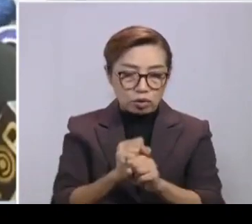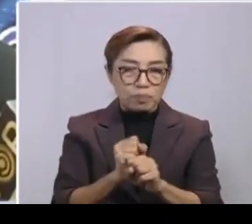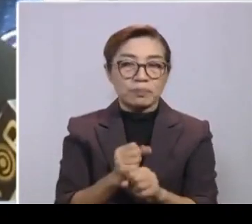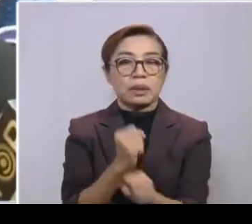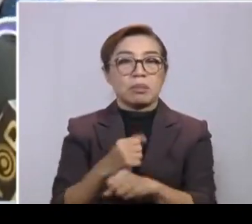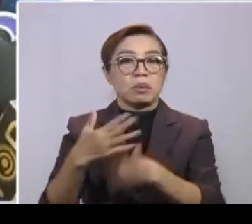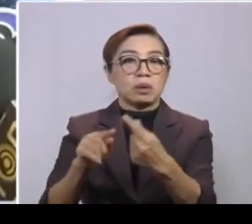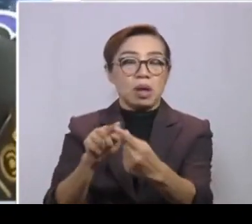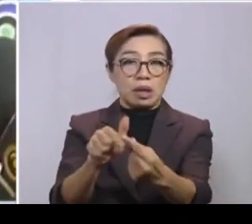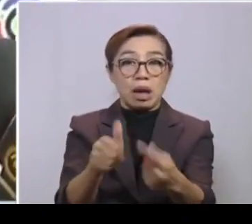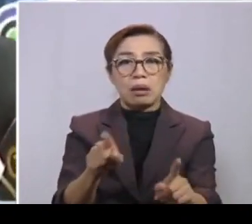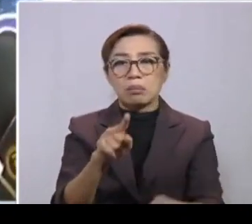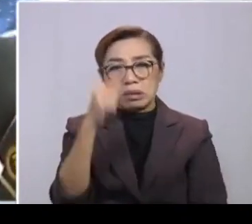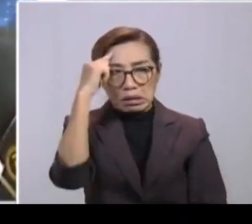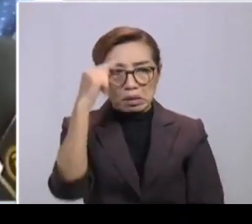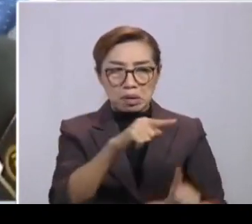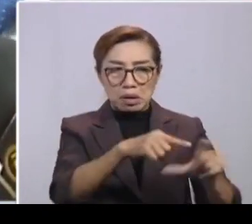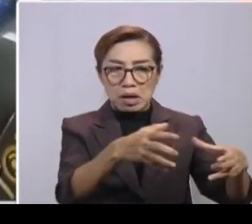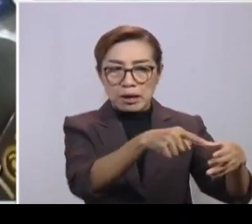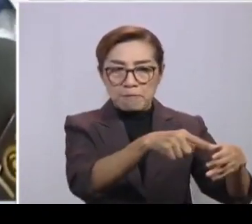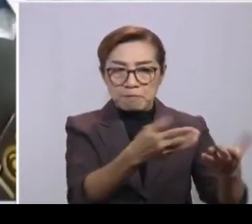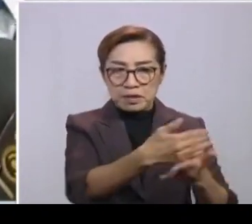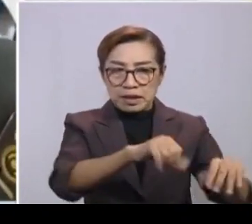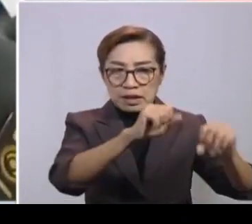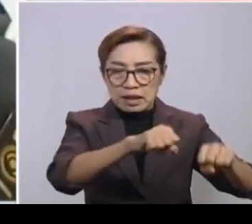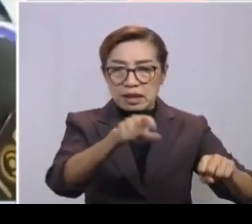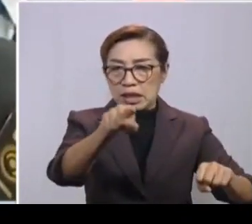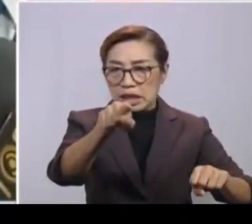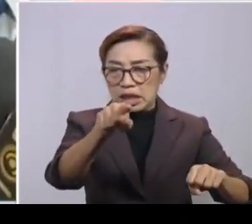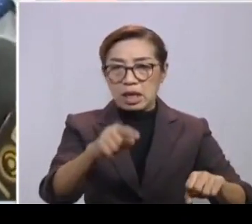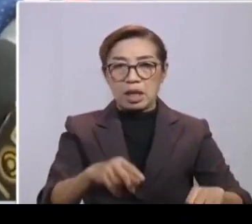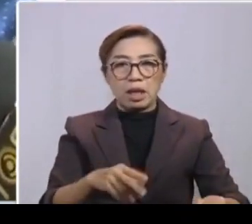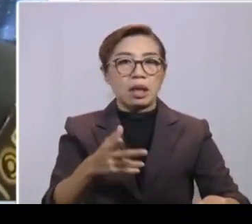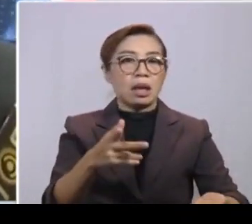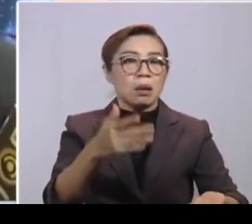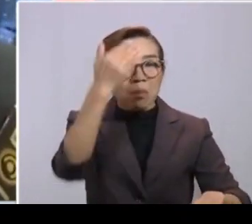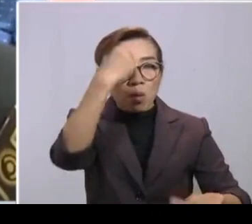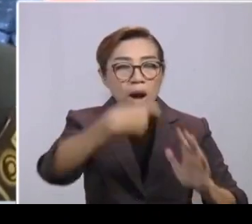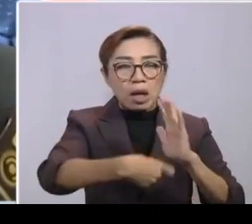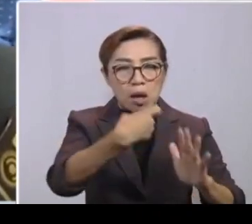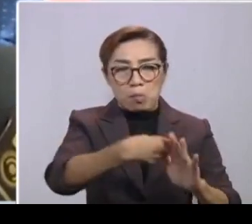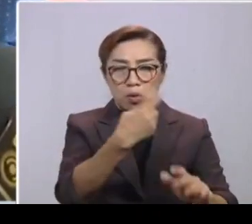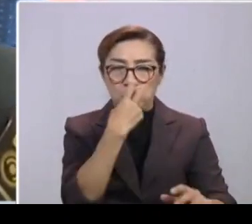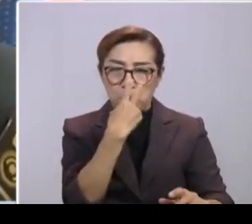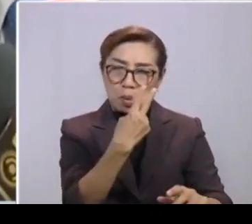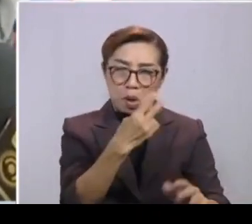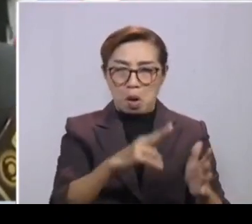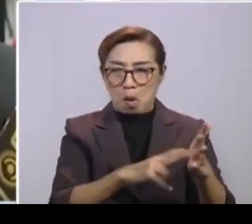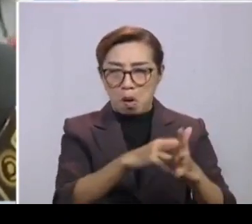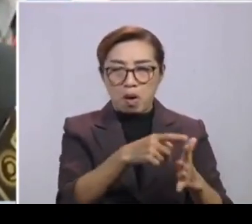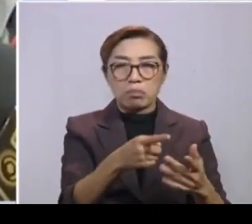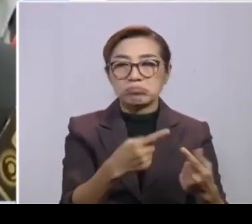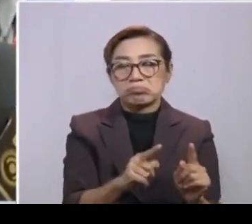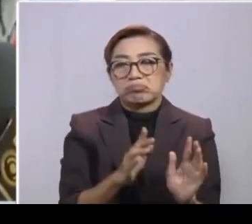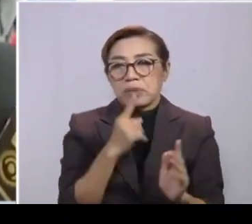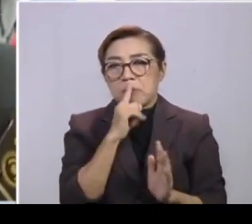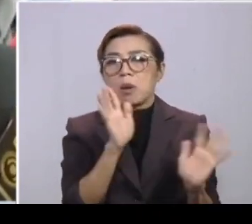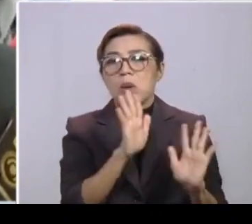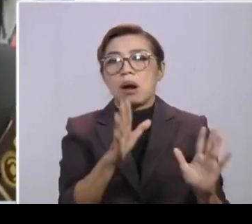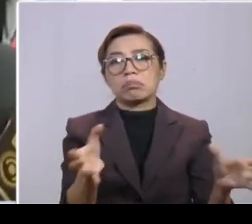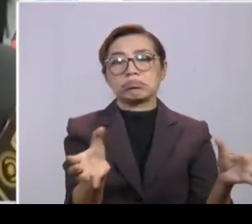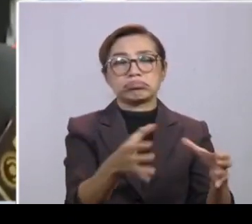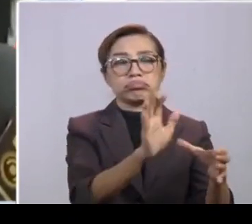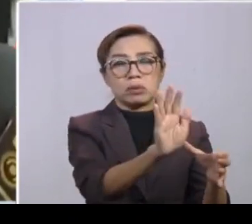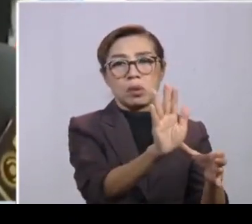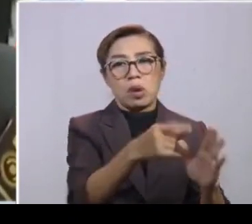วิจารณ์กรณีที่มองว่าพรรคก้าวไกลใช้มติขับออกจากพรรคโดยที่มีเหตุผลไม่เพียงพอเพราะว่าอันนั้นก็เป็นเรื่องของพรรคก้าวไกลที่จะดำเนิน